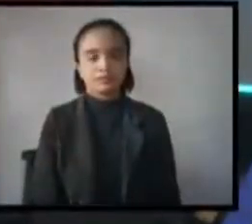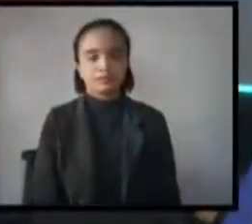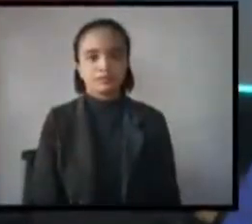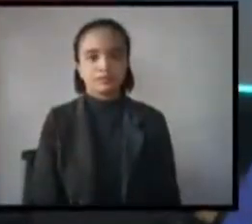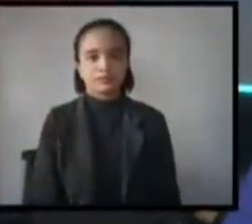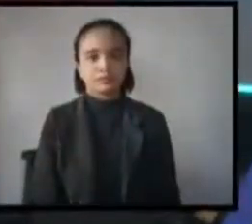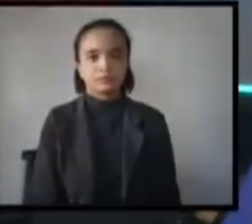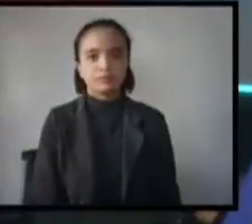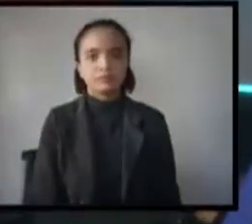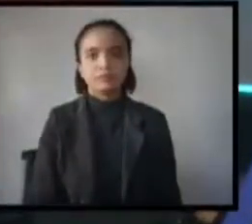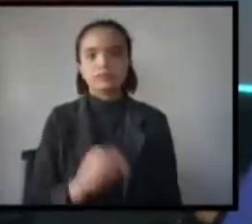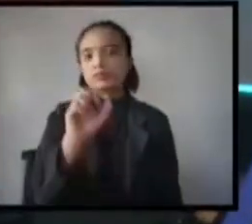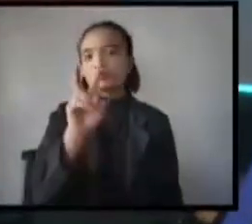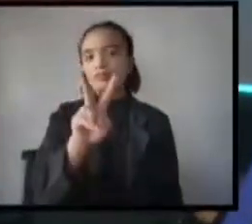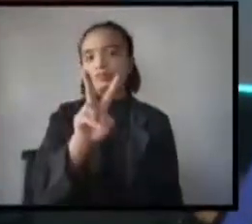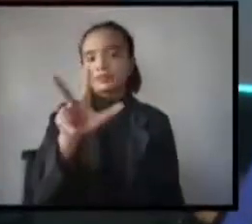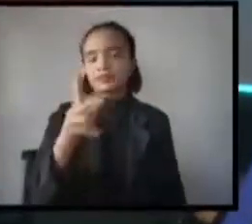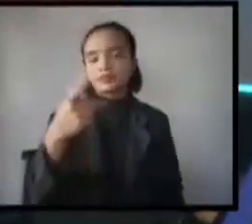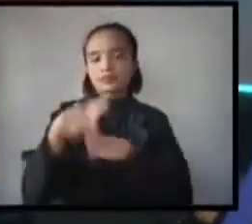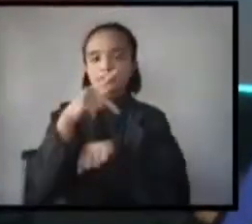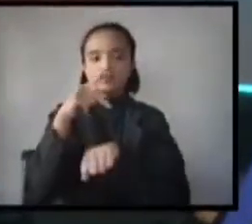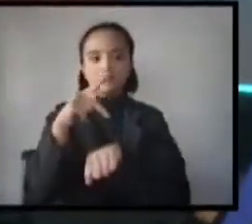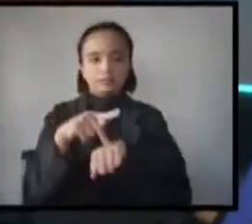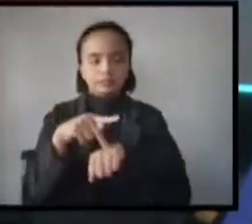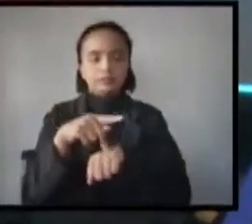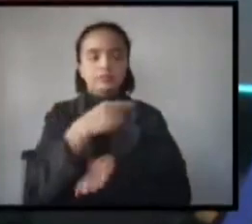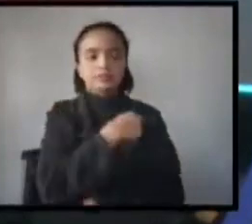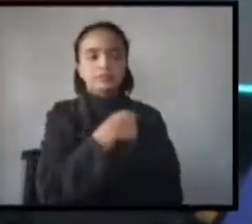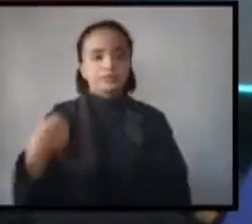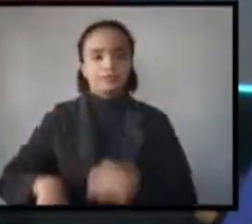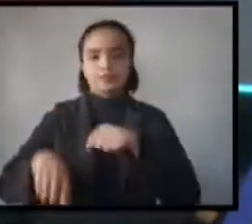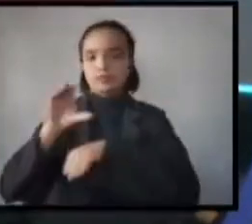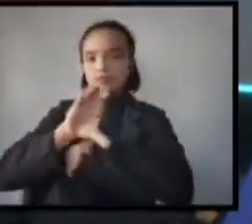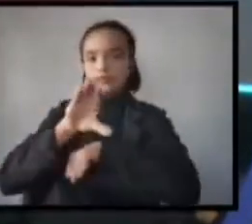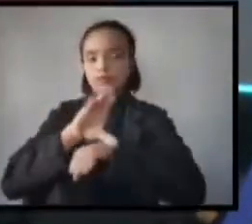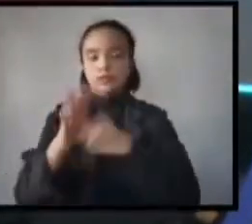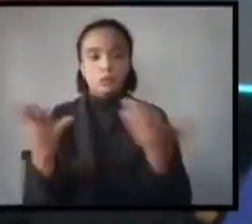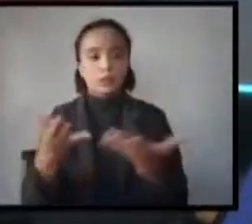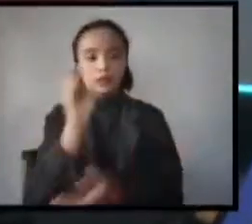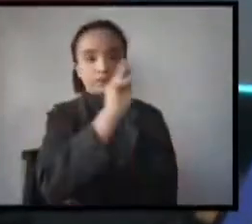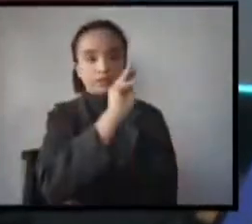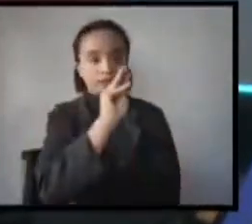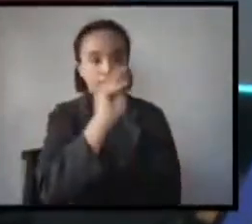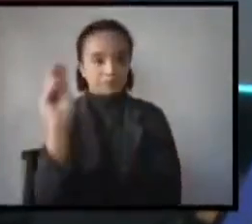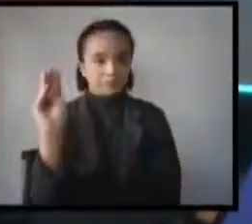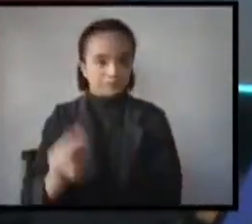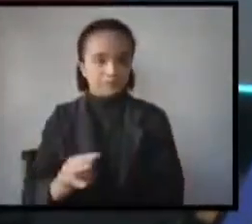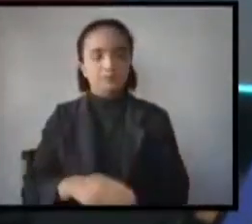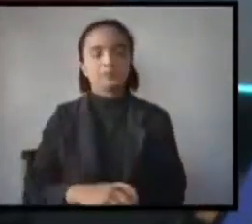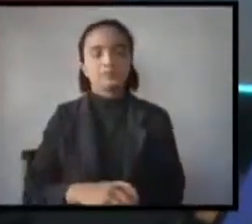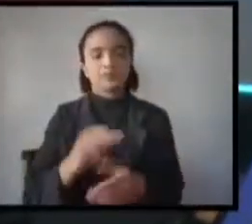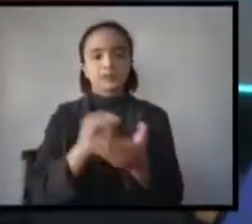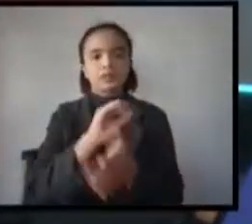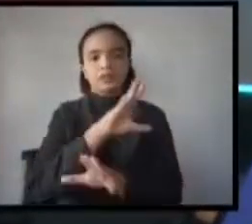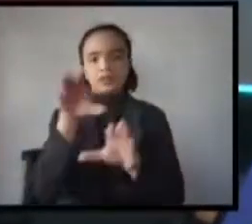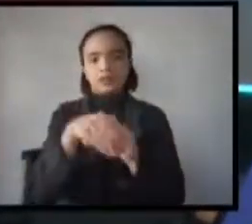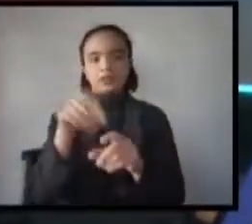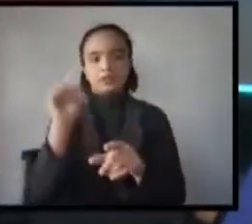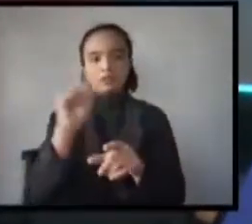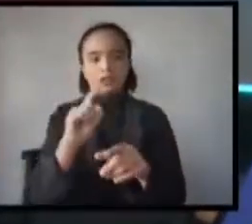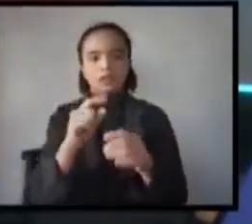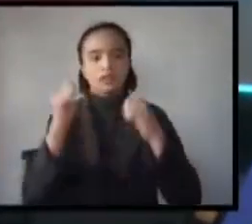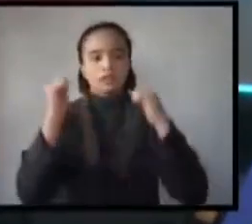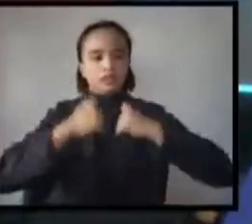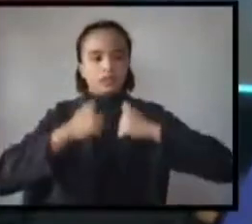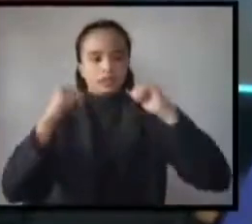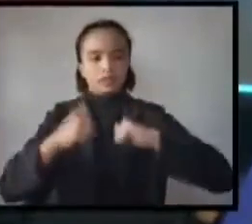Ika-23 Philippines-China Foreign Ministry Consultation isinagawa sa Maynila. Bahagi po ito ng implementasyon ng mga kasunduan at business pledges